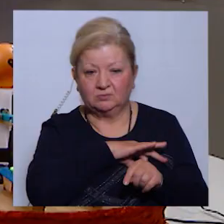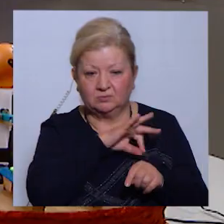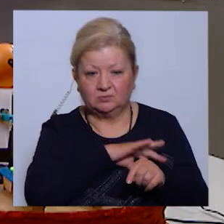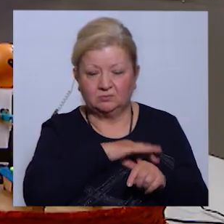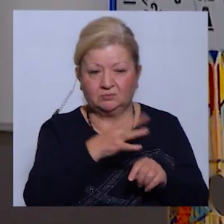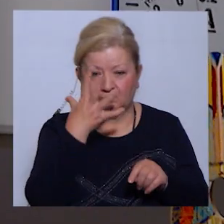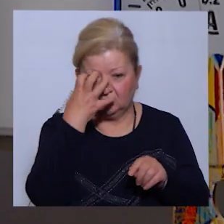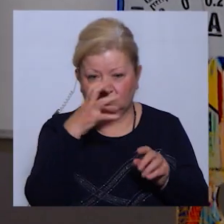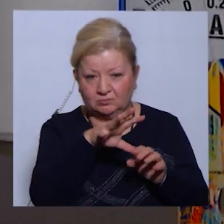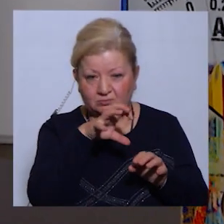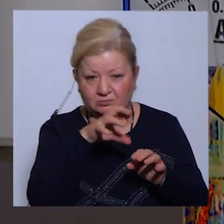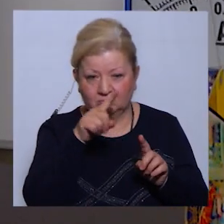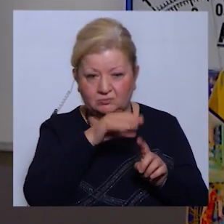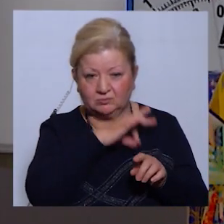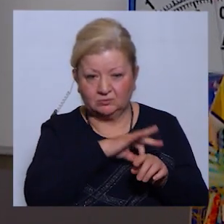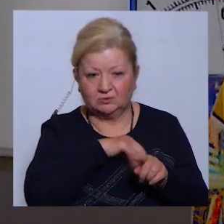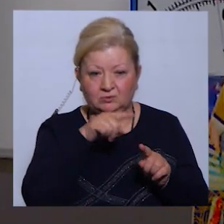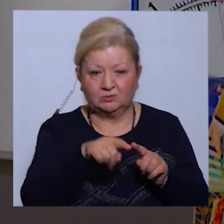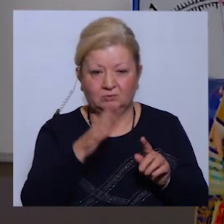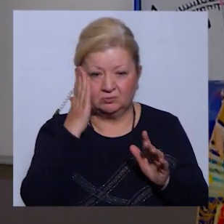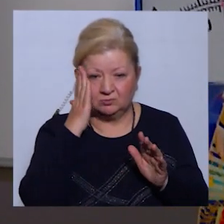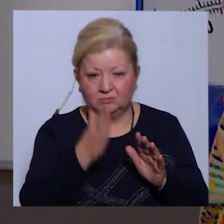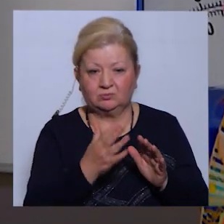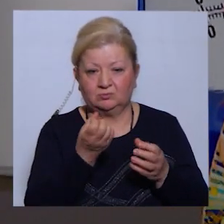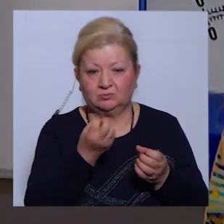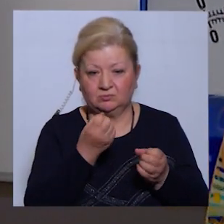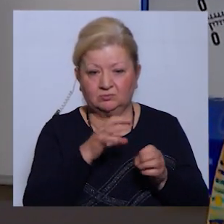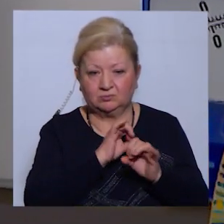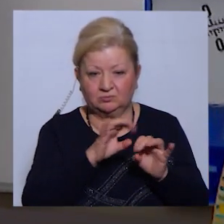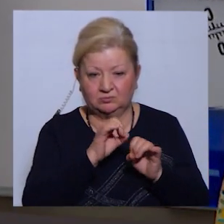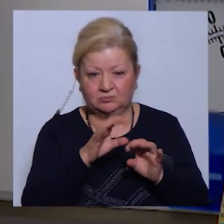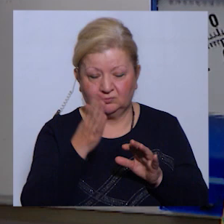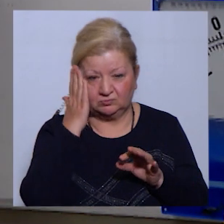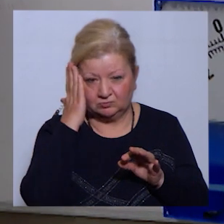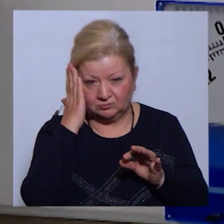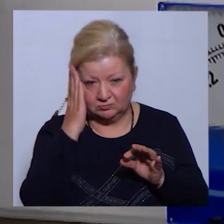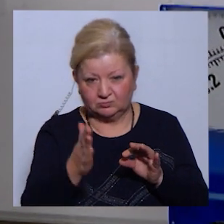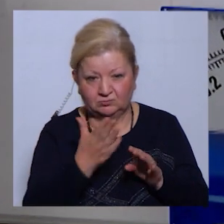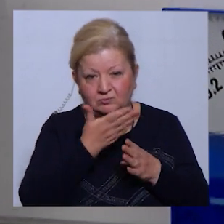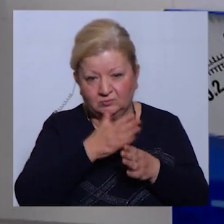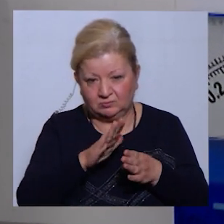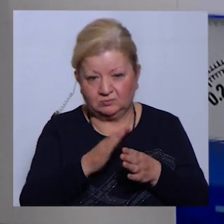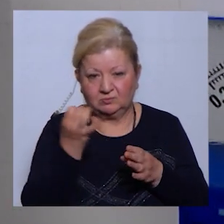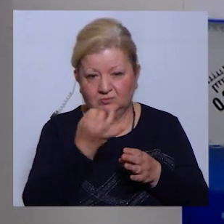ფოტოეფექტის გამოყენება. ფოტოეფექტზე ჩვენ კიდევ ვისაუბრეთ ერთ-ერთ საინტერესო ნაწილში.